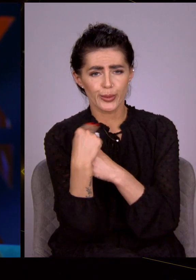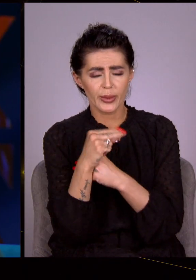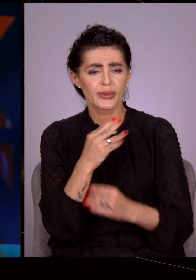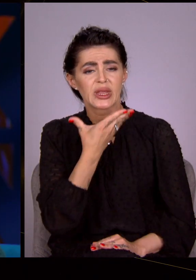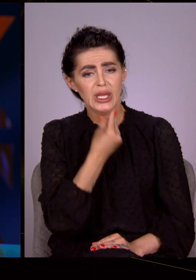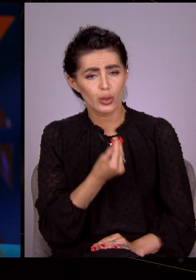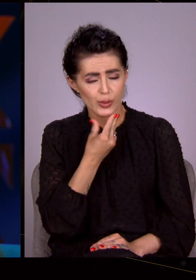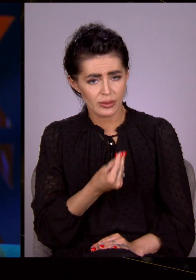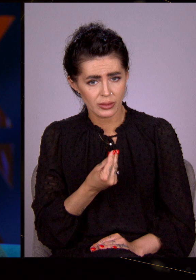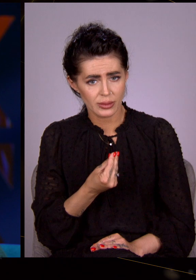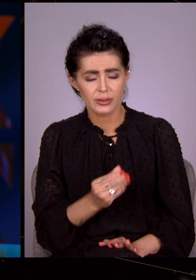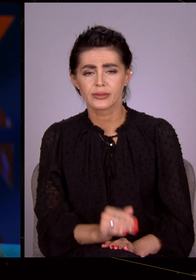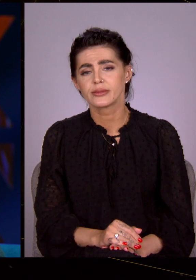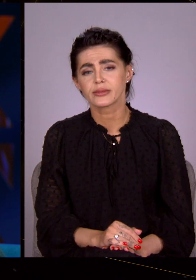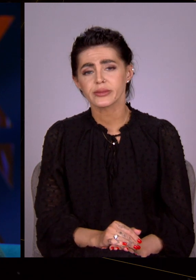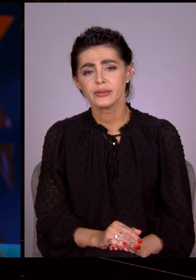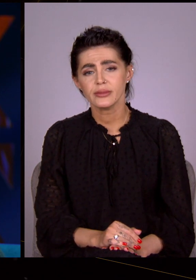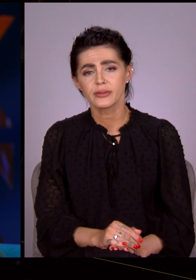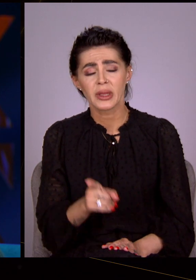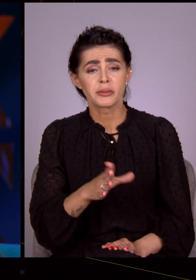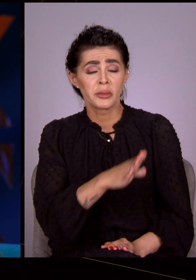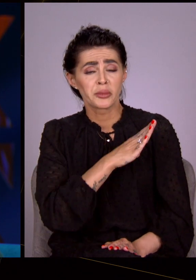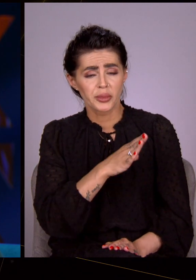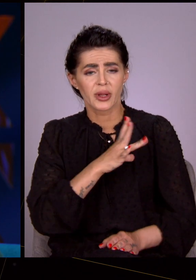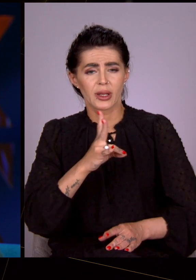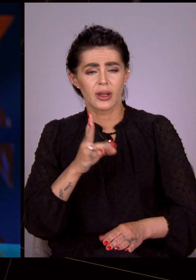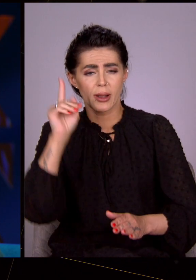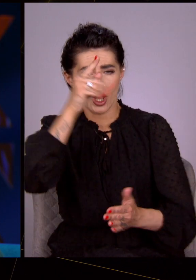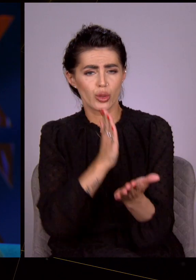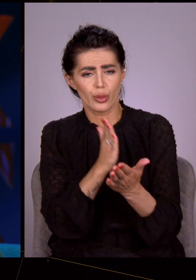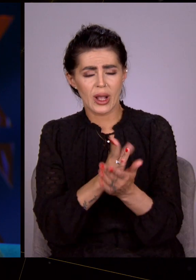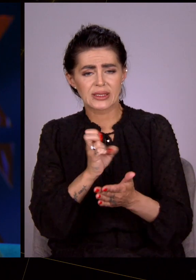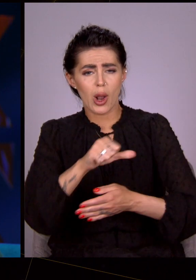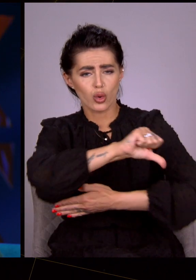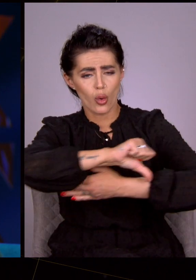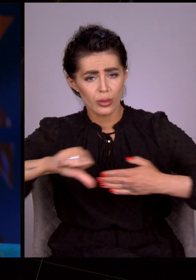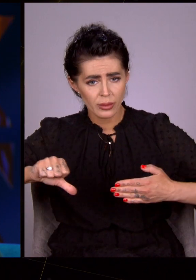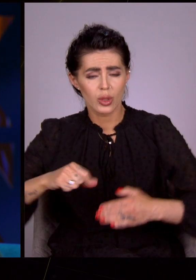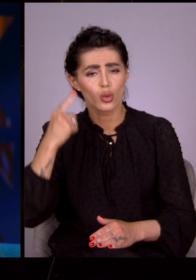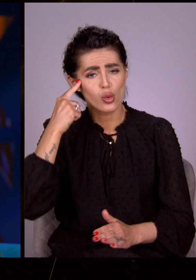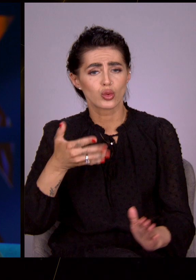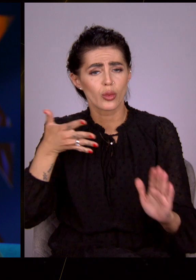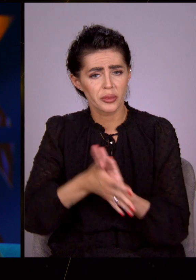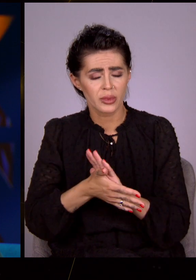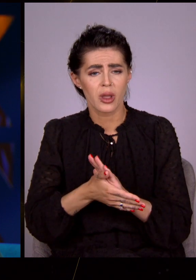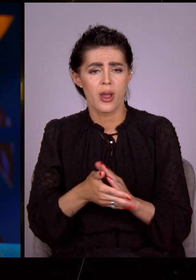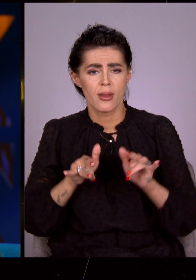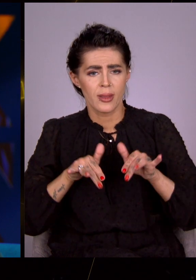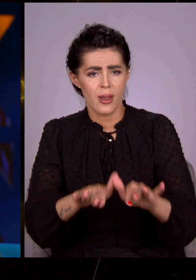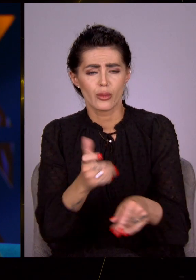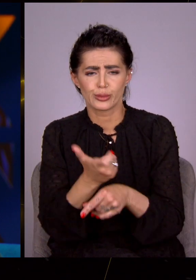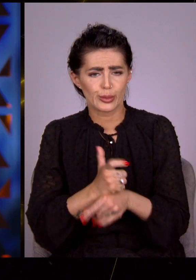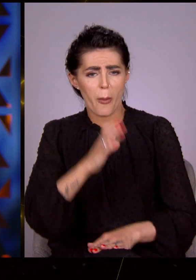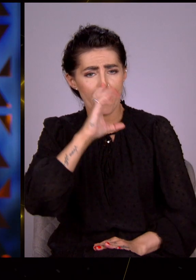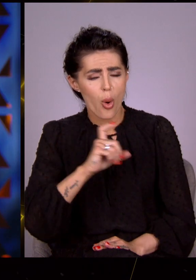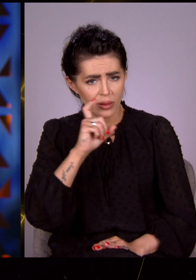дідусь. Він був, знаходився за кордоном, зрозумів, що справи дуже погані з